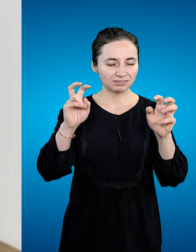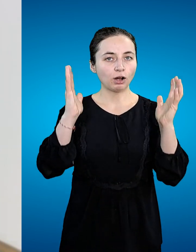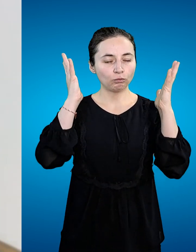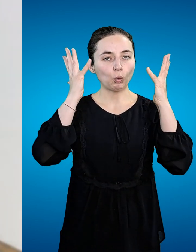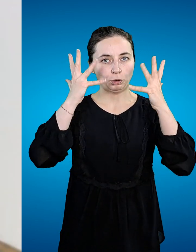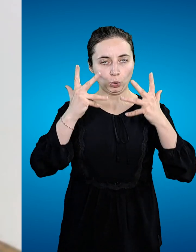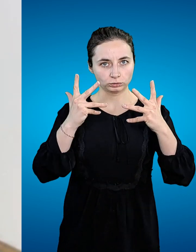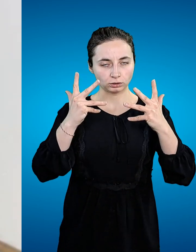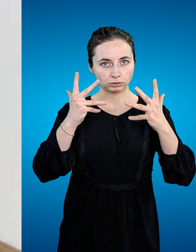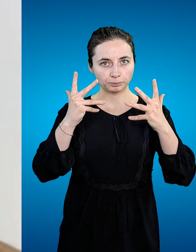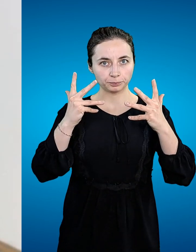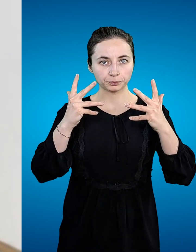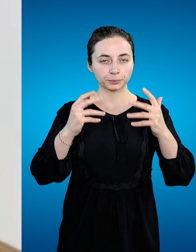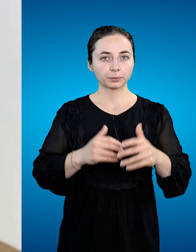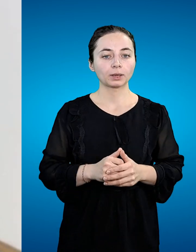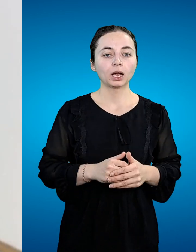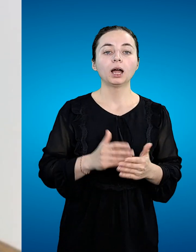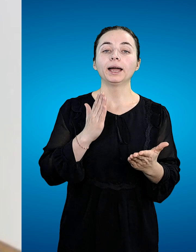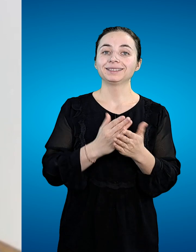Это называется